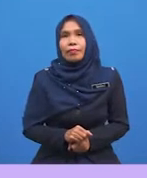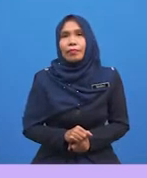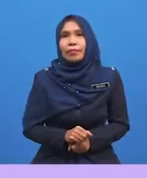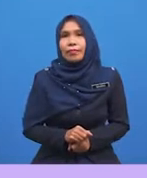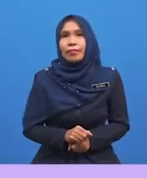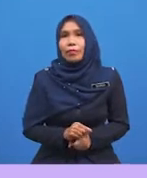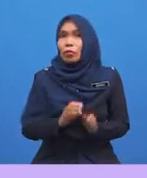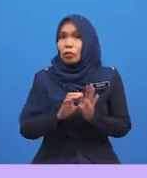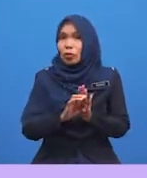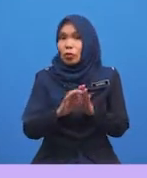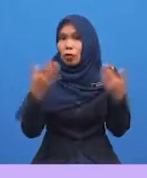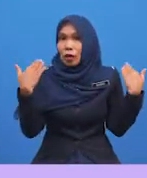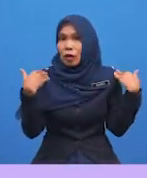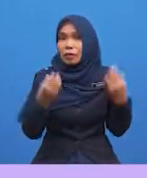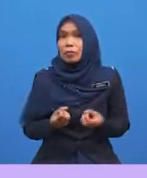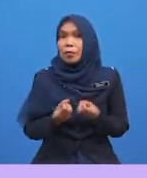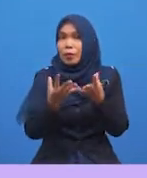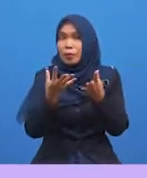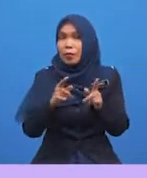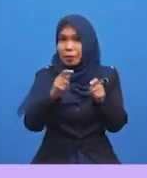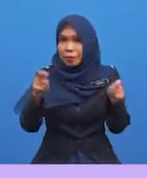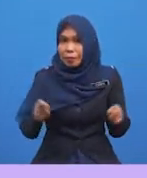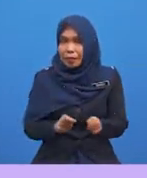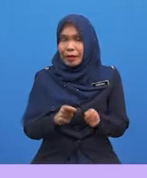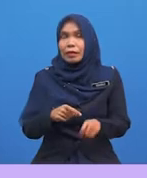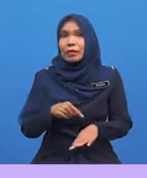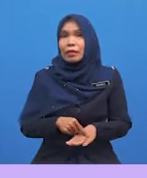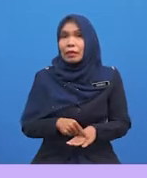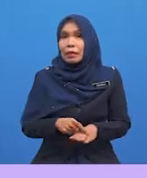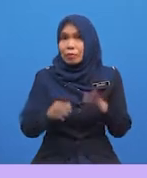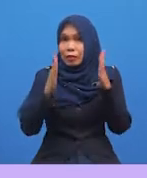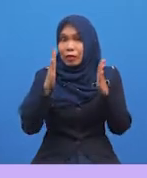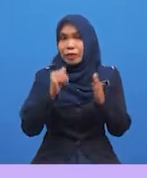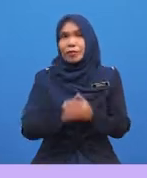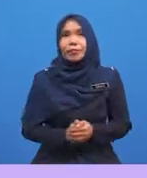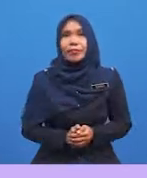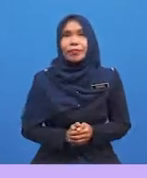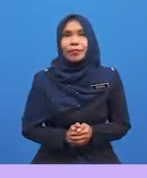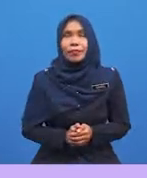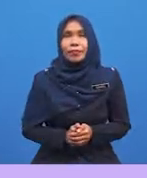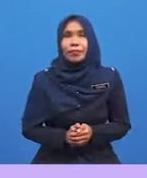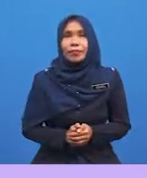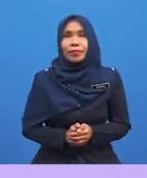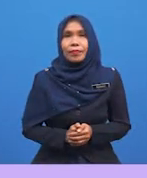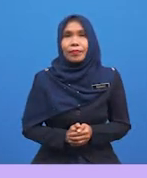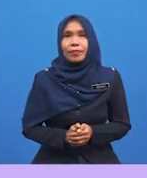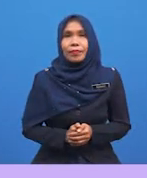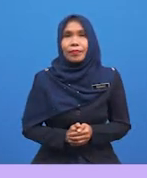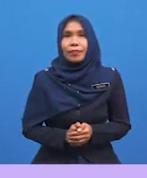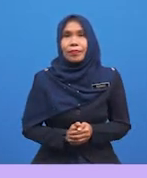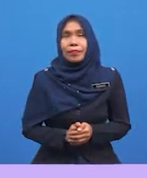Sebagai contoh, kawasan perindustrian di Bayan Lepas, Pulau Pinang, Shah